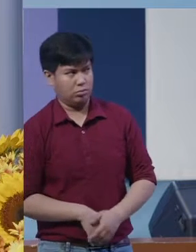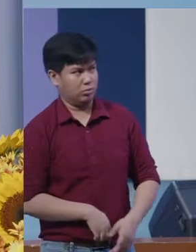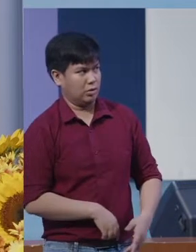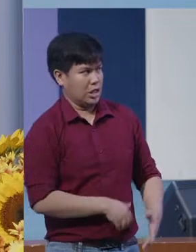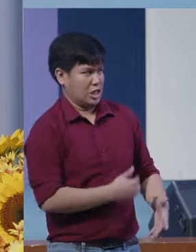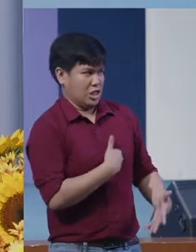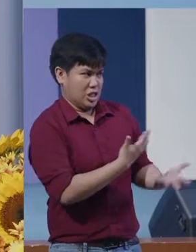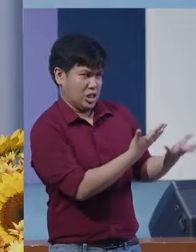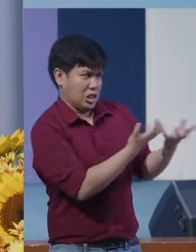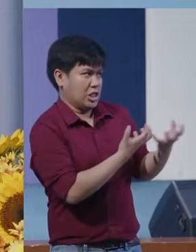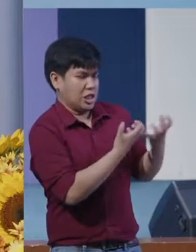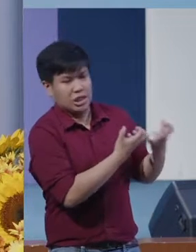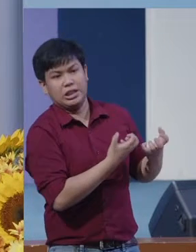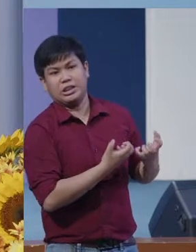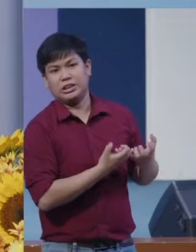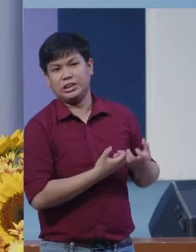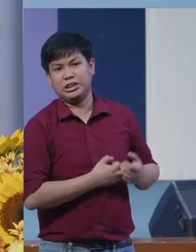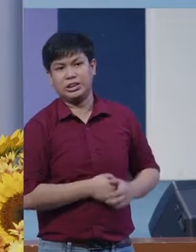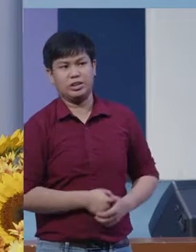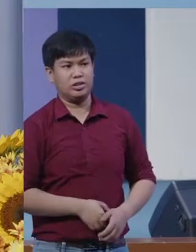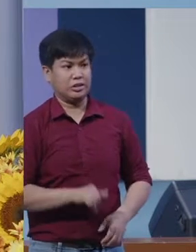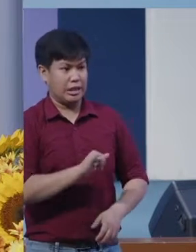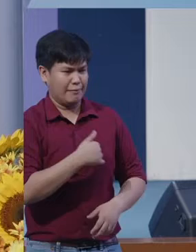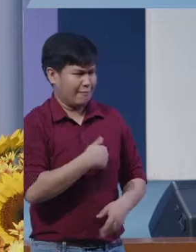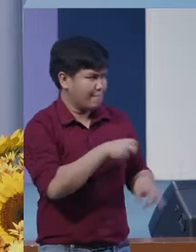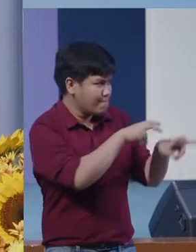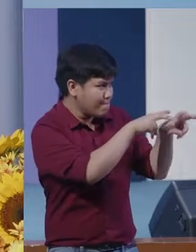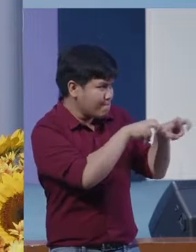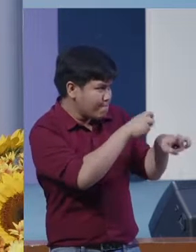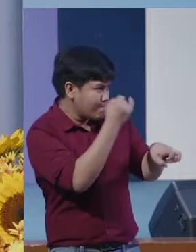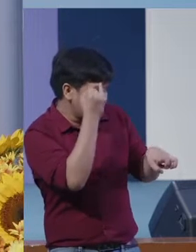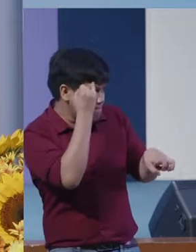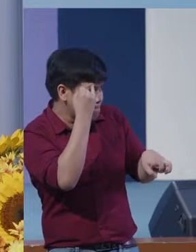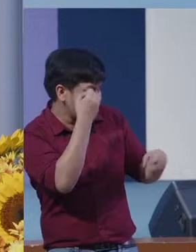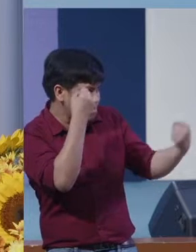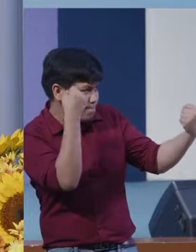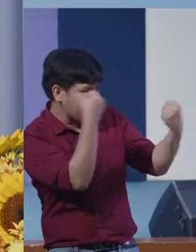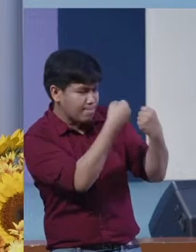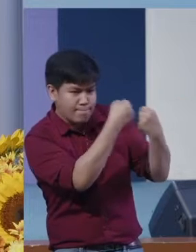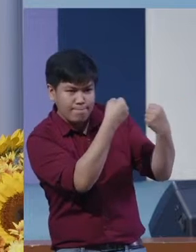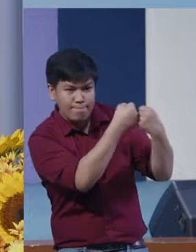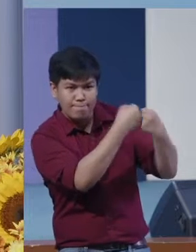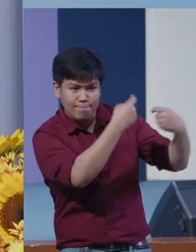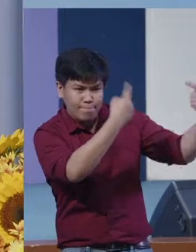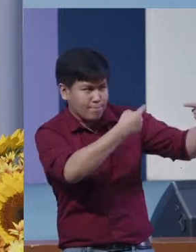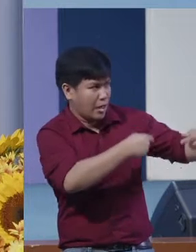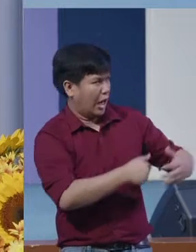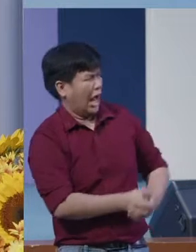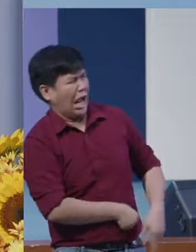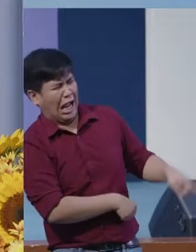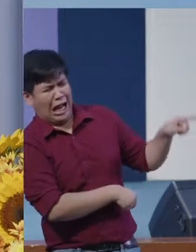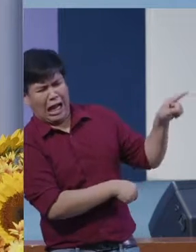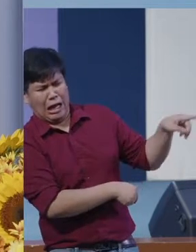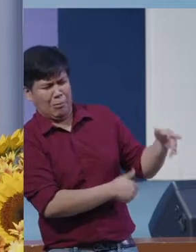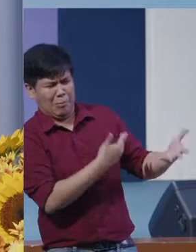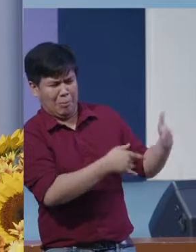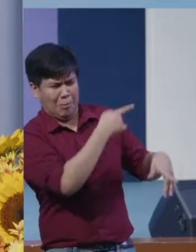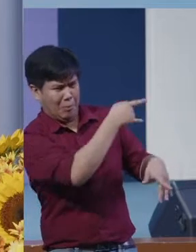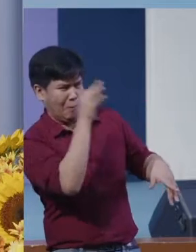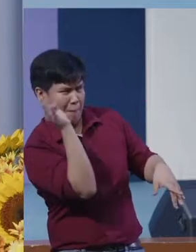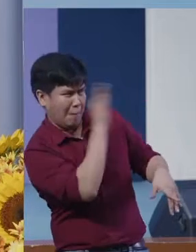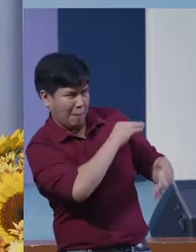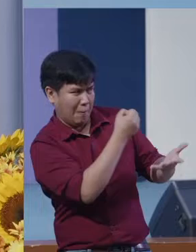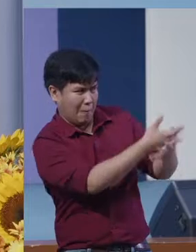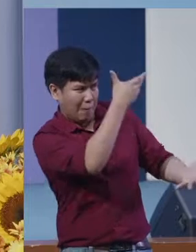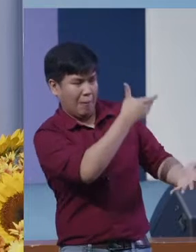covet and cannot obtain, so you fight and quarrel. You do not have because you do not ask.